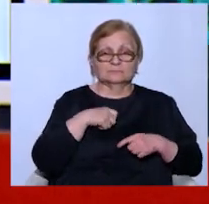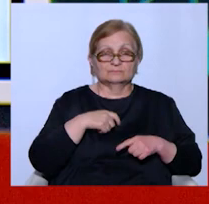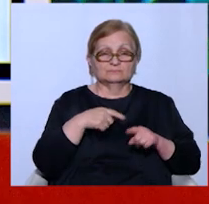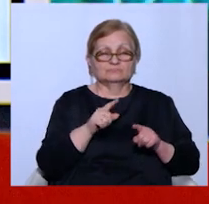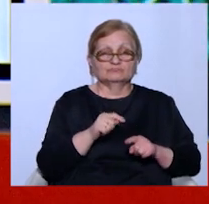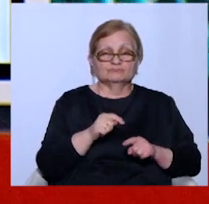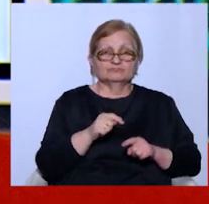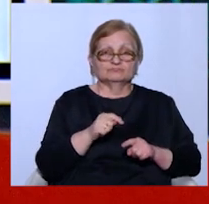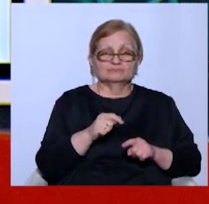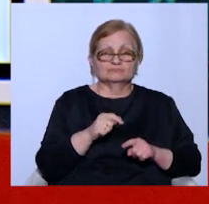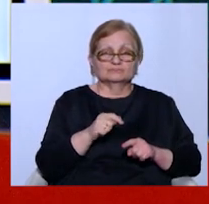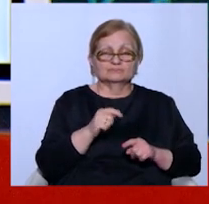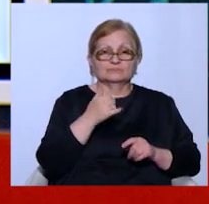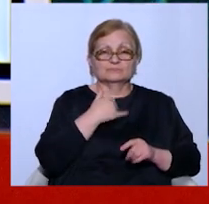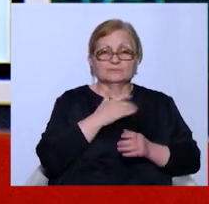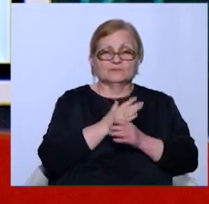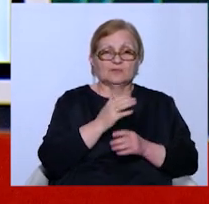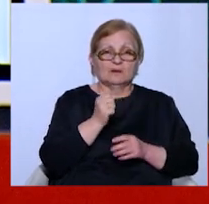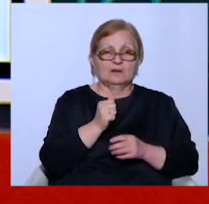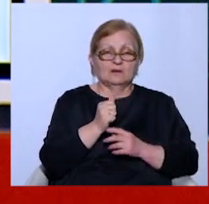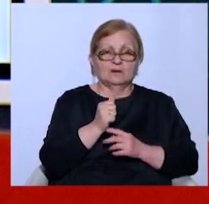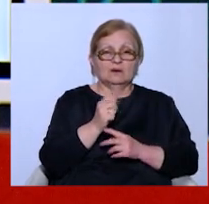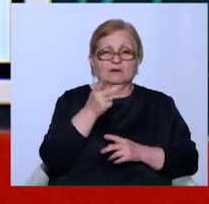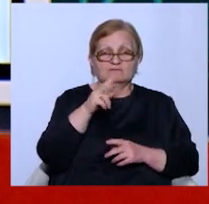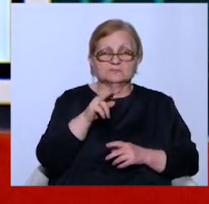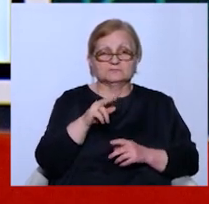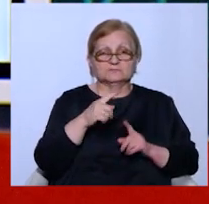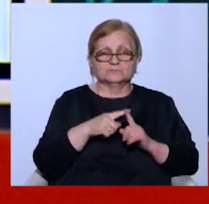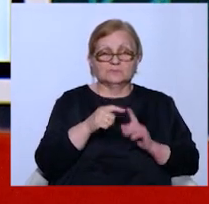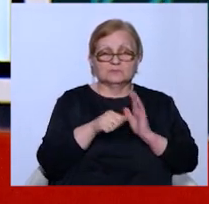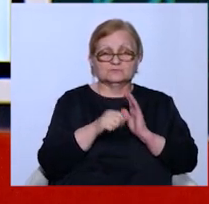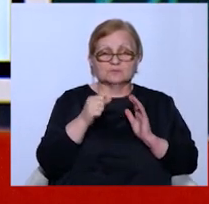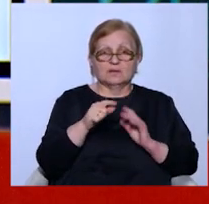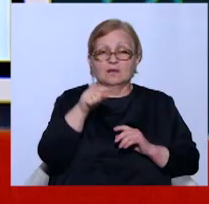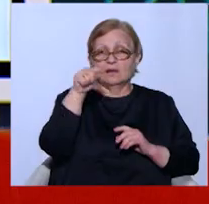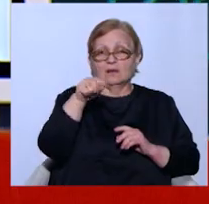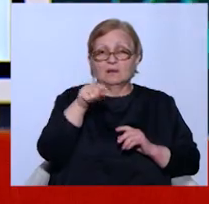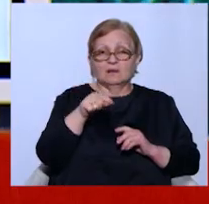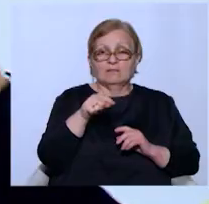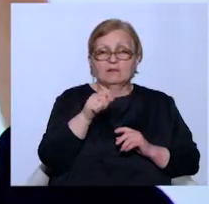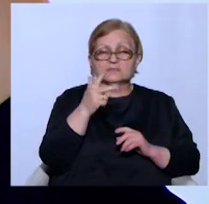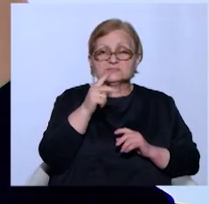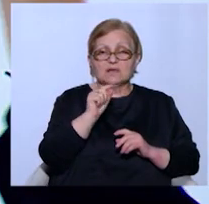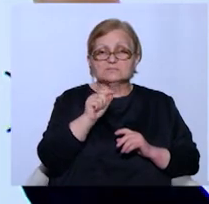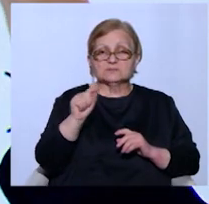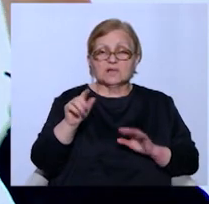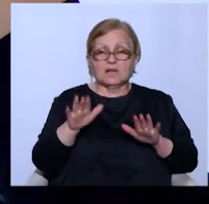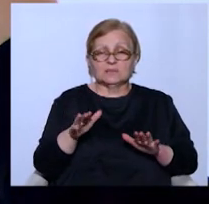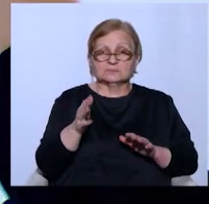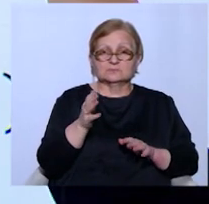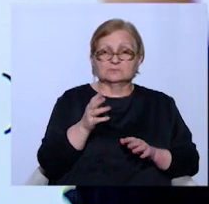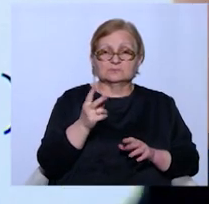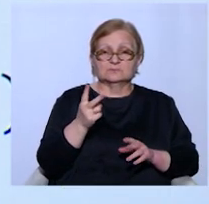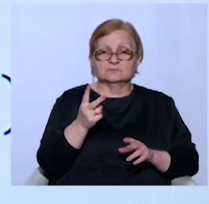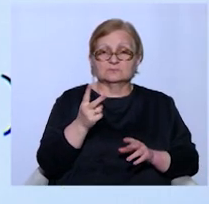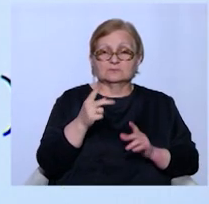ეცადეთ. ნახეთ, მოცემული მოაქვს k კვადრატი პლუს 6a და რა რიცხვი უნდა ჩავსვა აი ამ სამი წერტილის ნაცვლად, რომ მივიღო